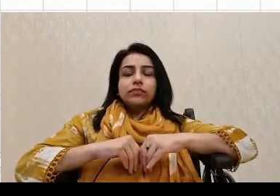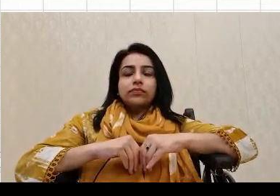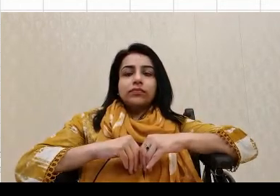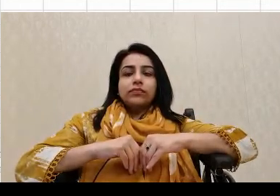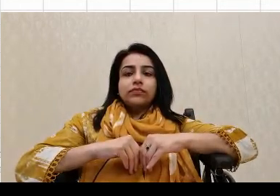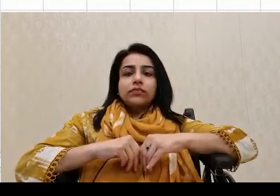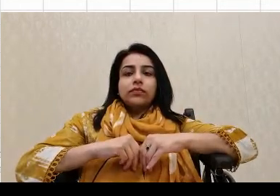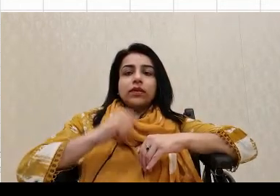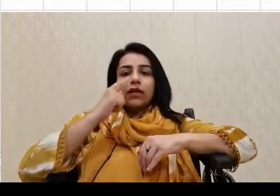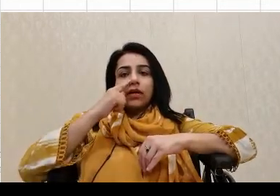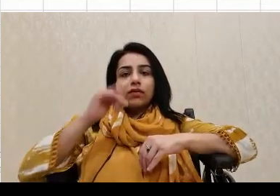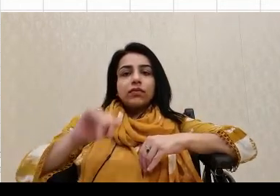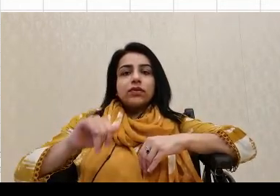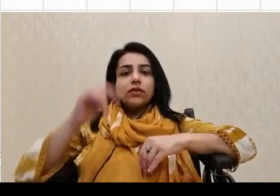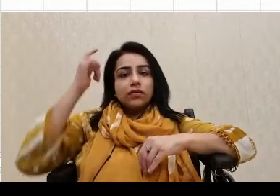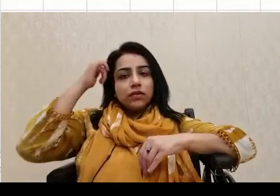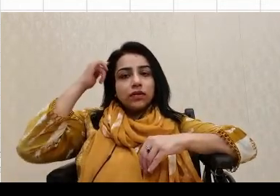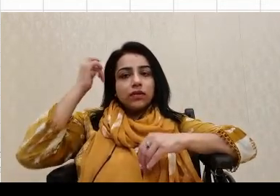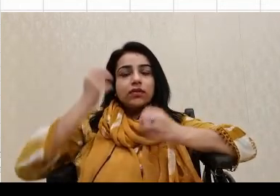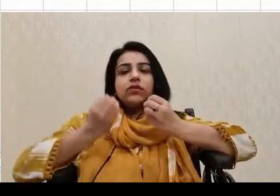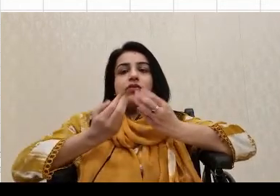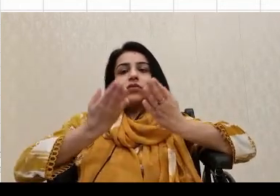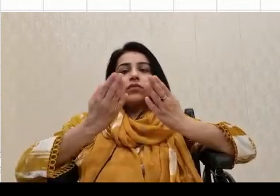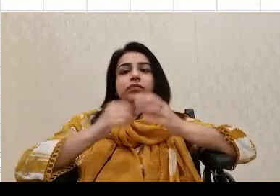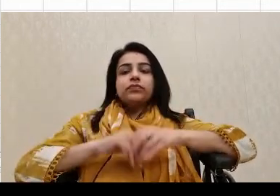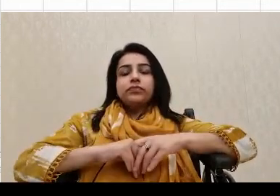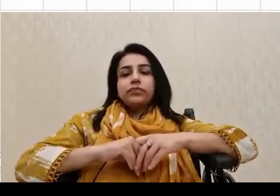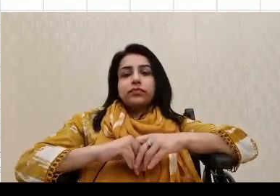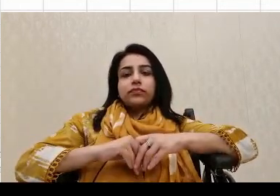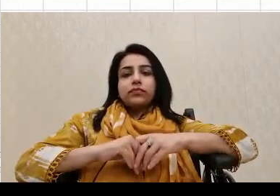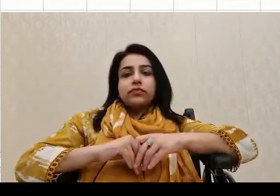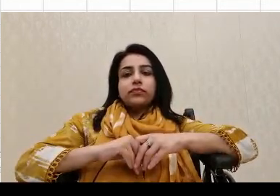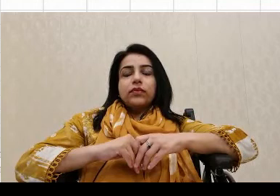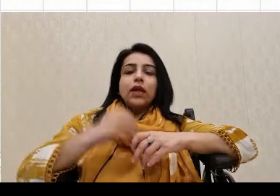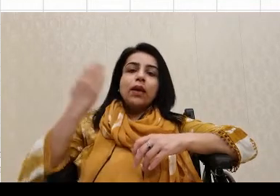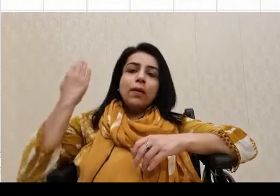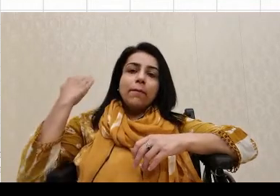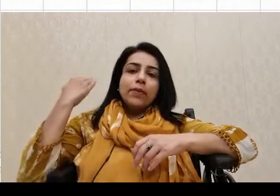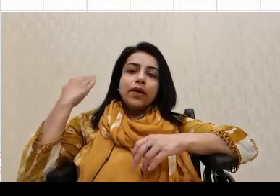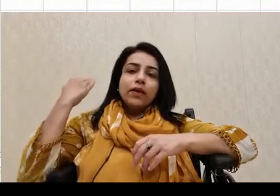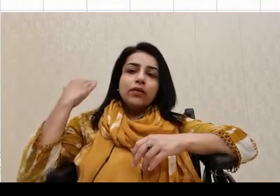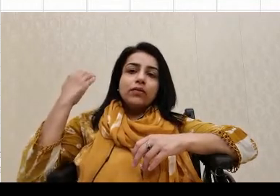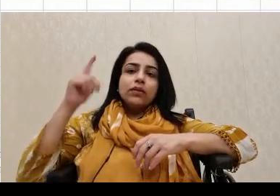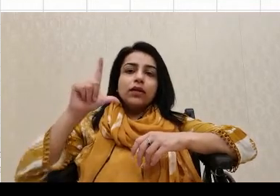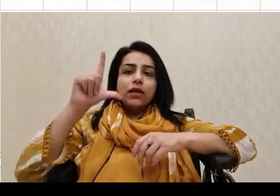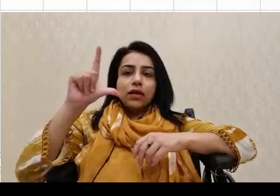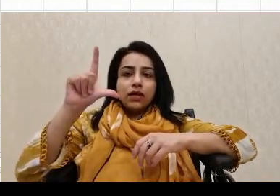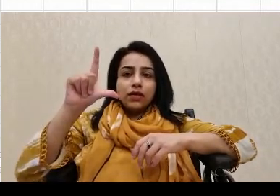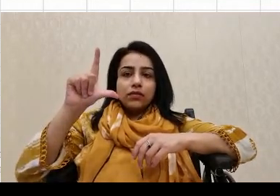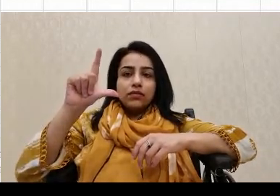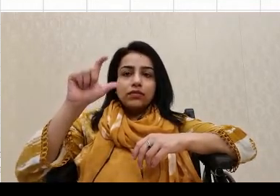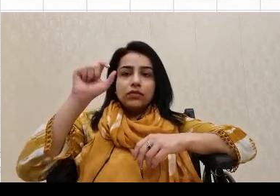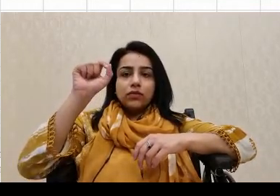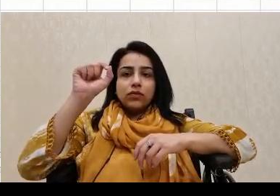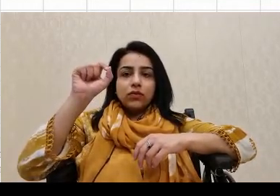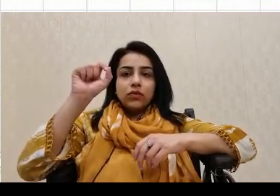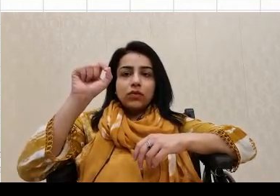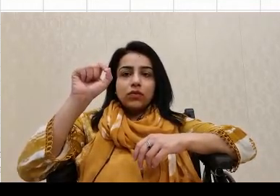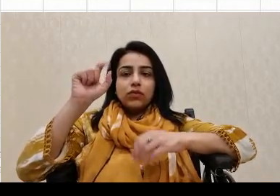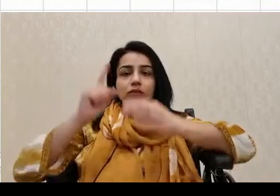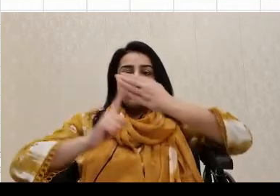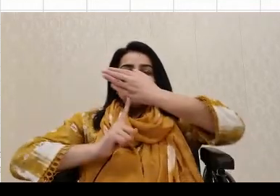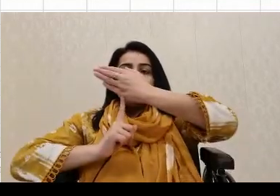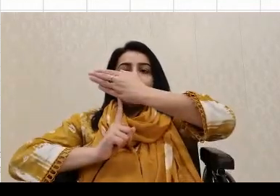एडवांस टेक्नोलॉजी, बल्कि उससे भी कहीं एडवांस टेक्नोलॉजी आ गई आर्टिफ़िशियल इंटेलिजेंस के साथ। तो वो उसमें ये था कि